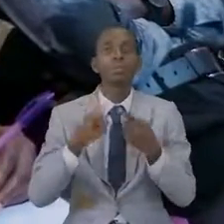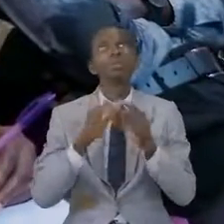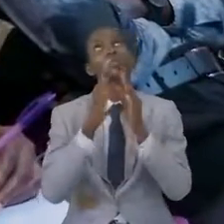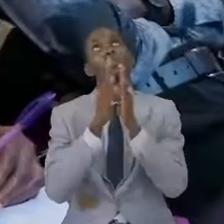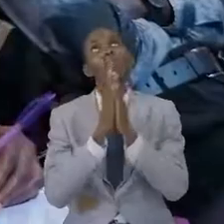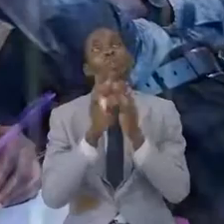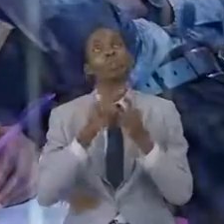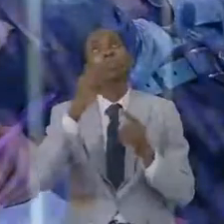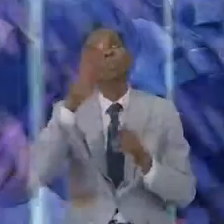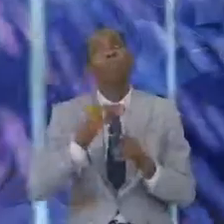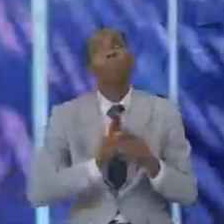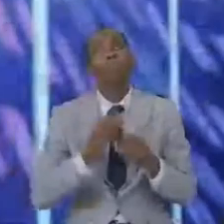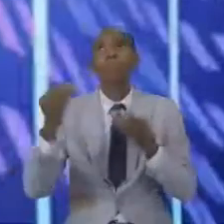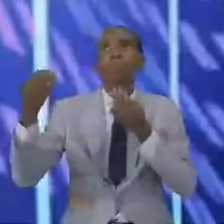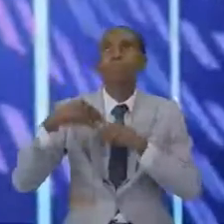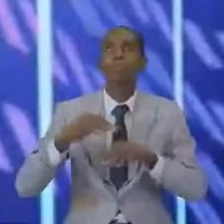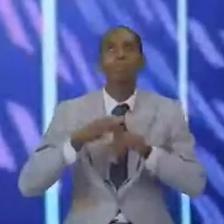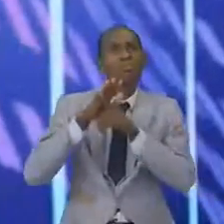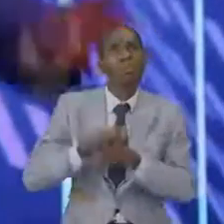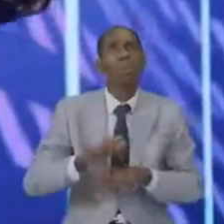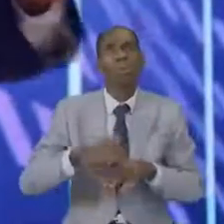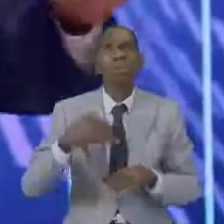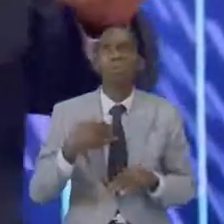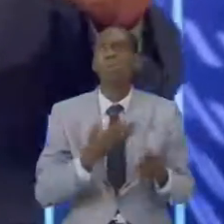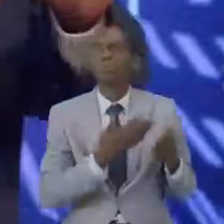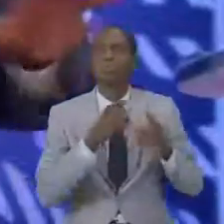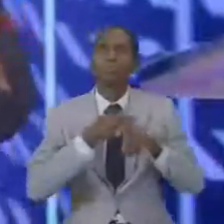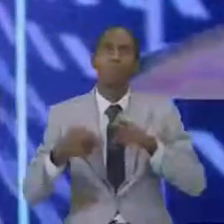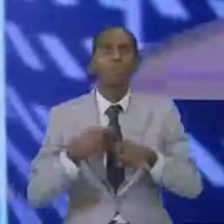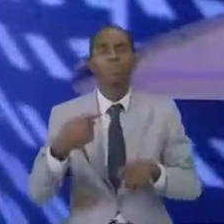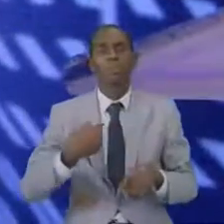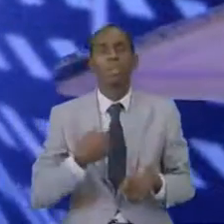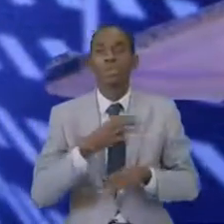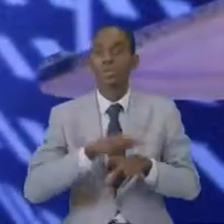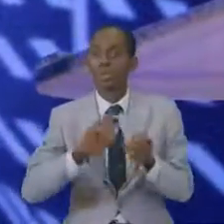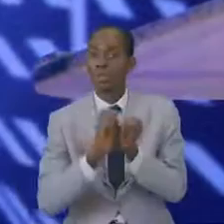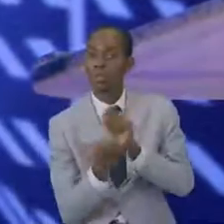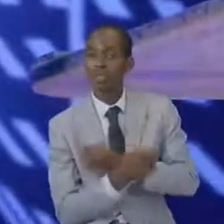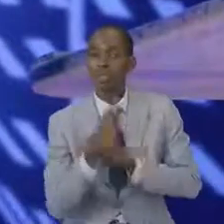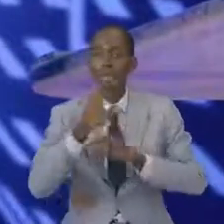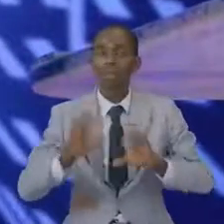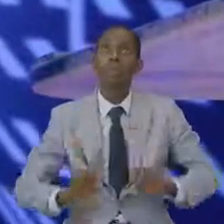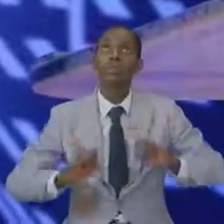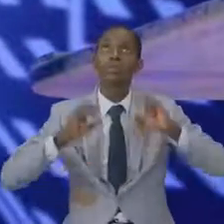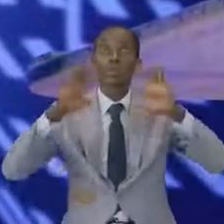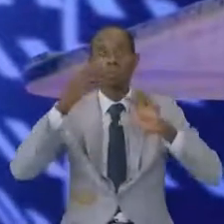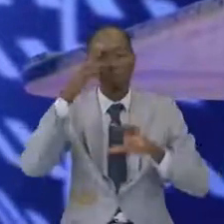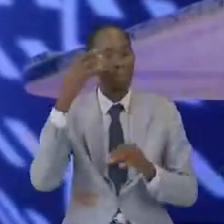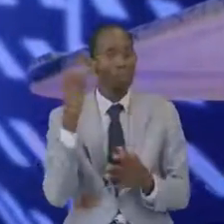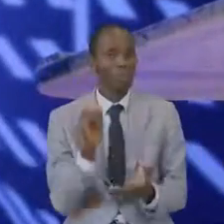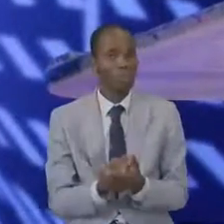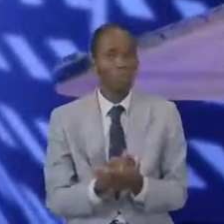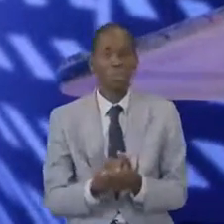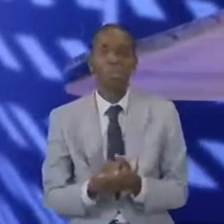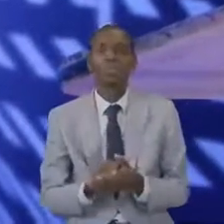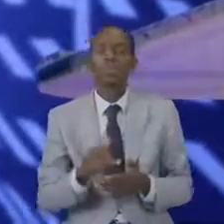dans ta manette d'aller à Dieu pour dire et mettre la pression sur moi il me perce que Dieu est une échange pas ton engagement tu fais le bien à cause